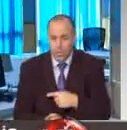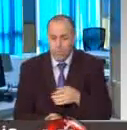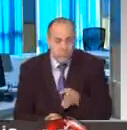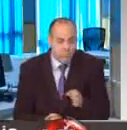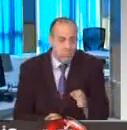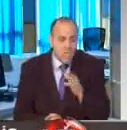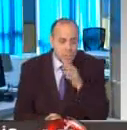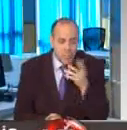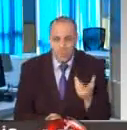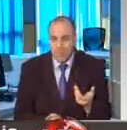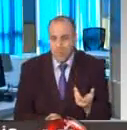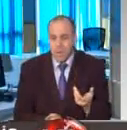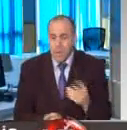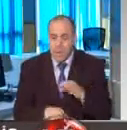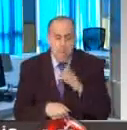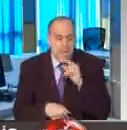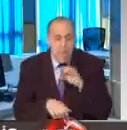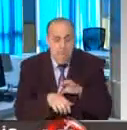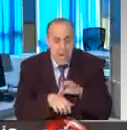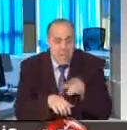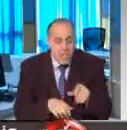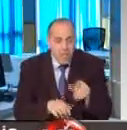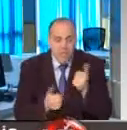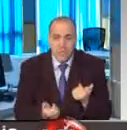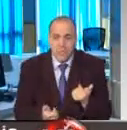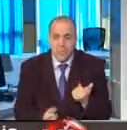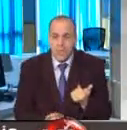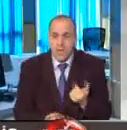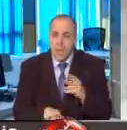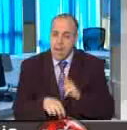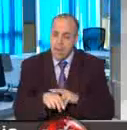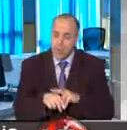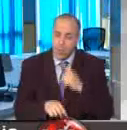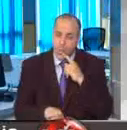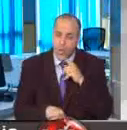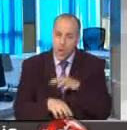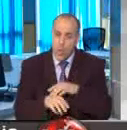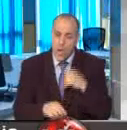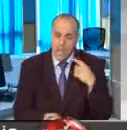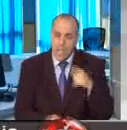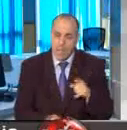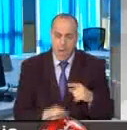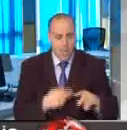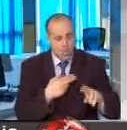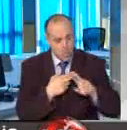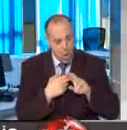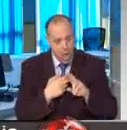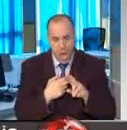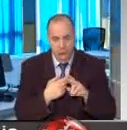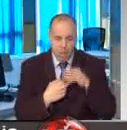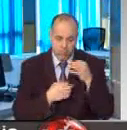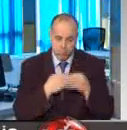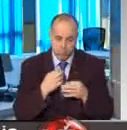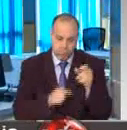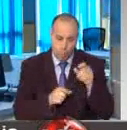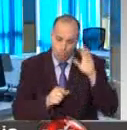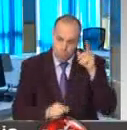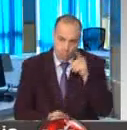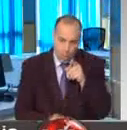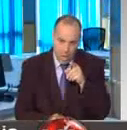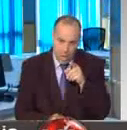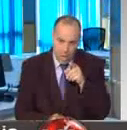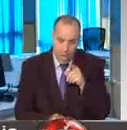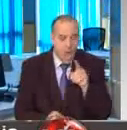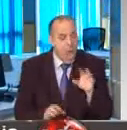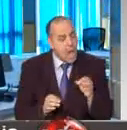بيه. المريض بتاعنا كيف كيف. السلطات الجهويه بولايه نابل اجابت عما صرح به الاهالي ليتراءى